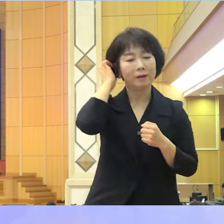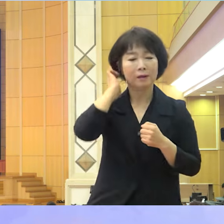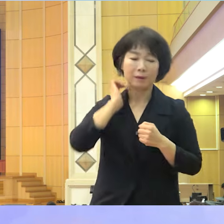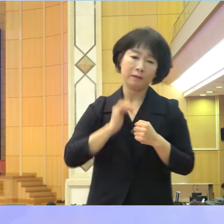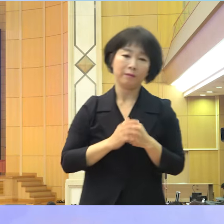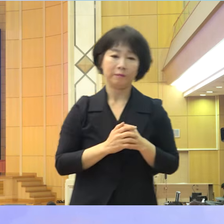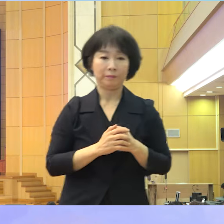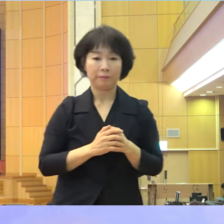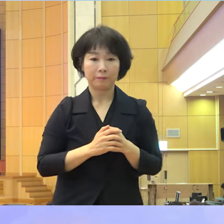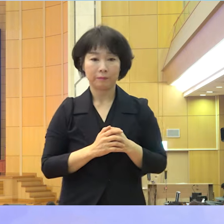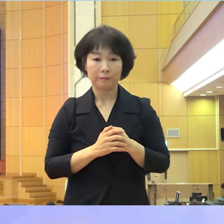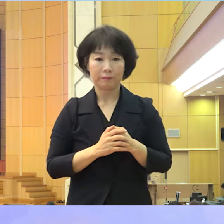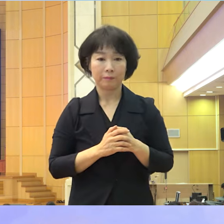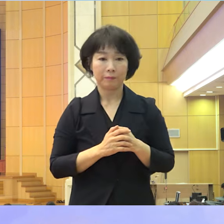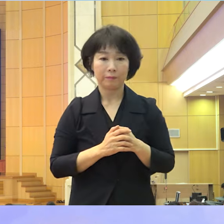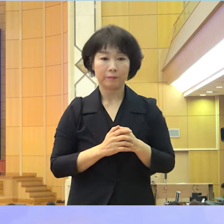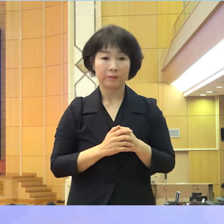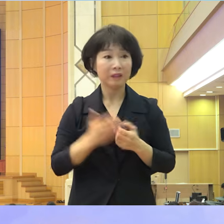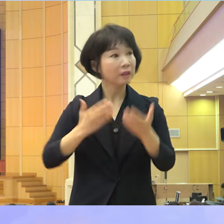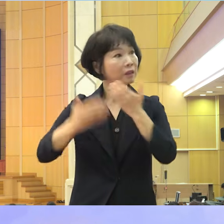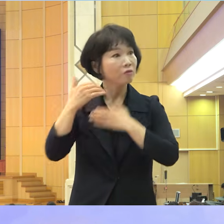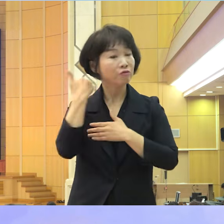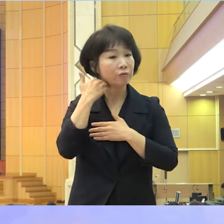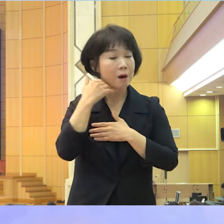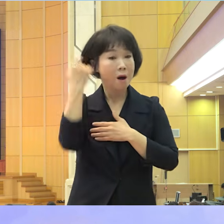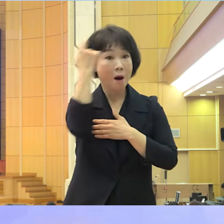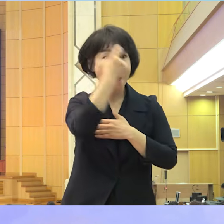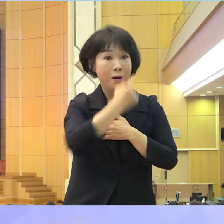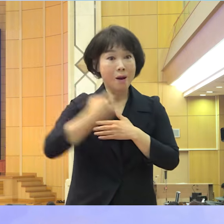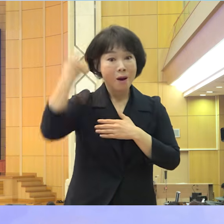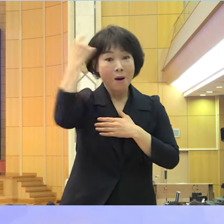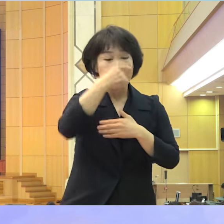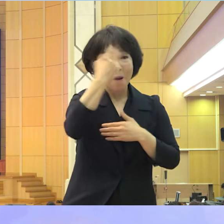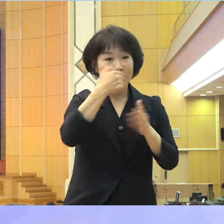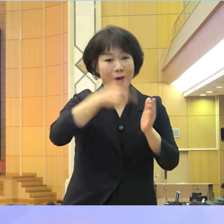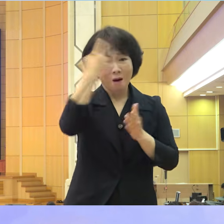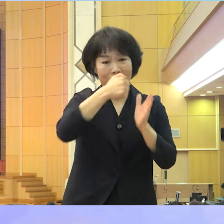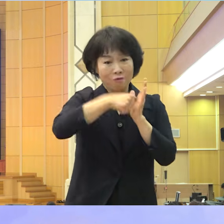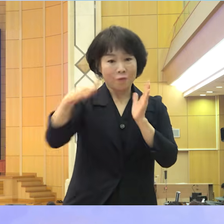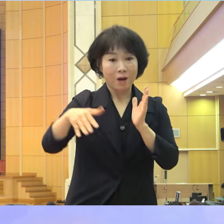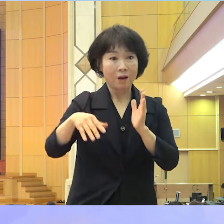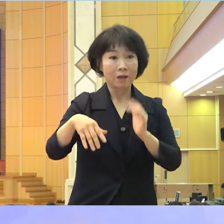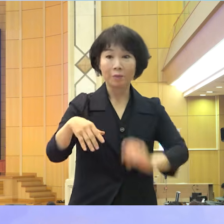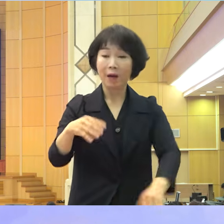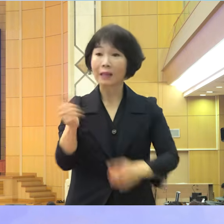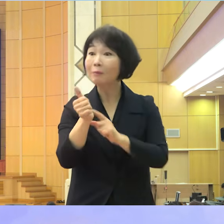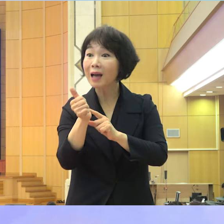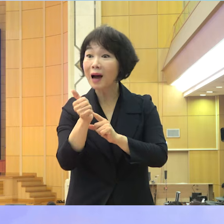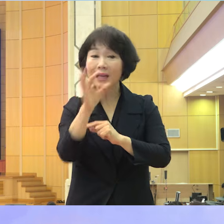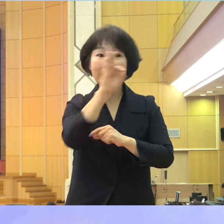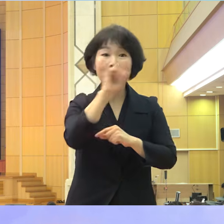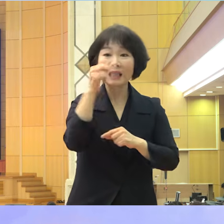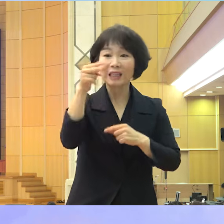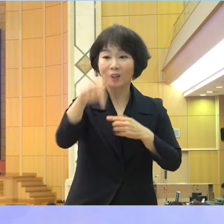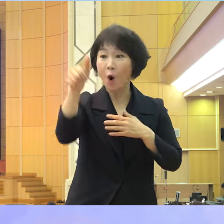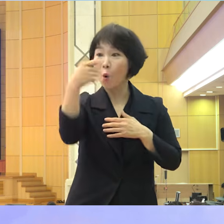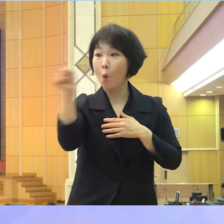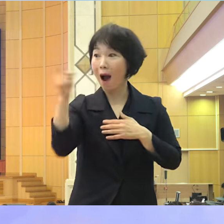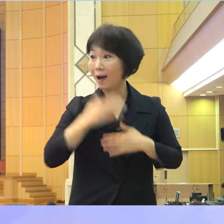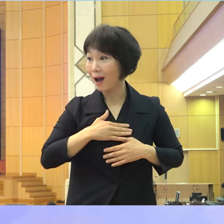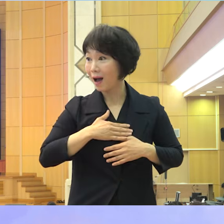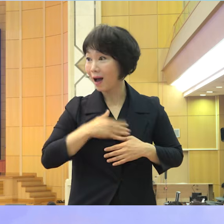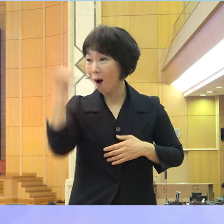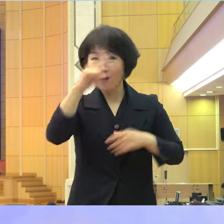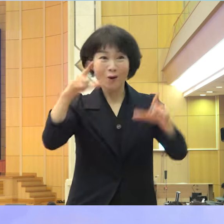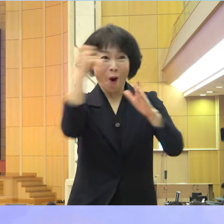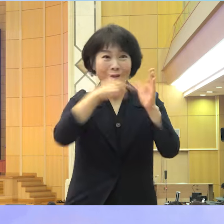알다시피 아주 유명한 배우면서 유명한 MC였던 이덕화 잘 아시잖아요. 모르는 사람